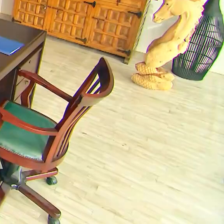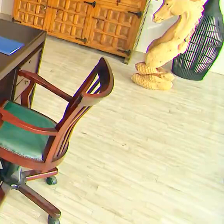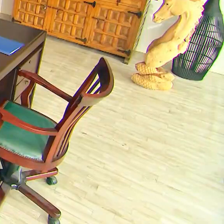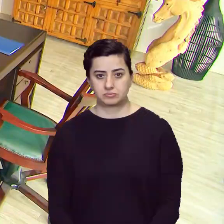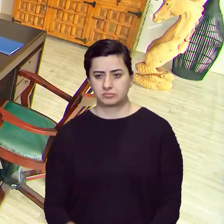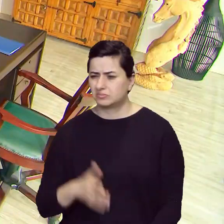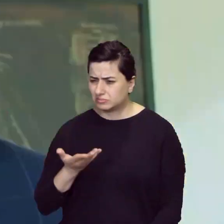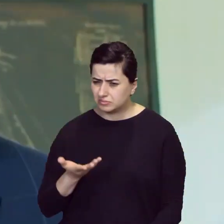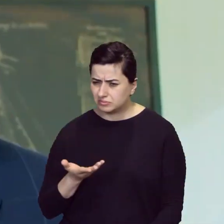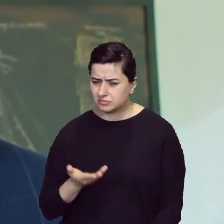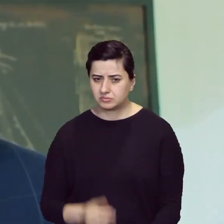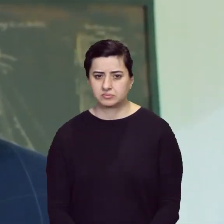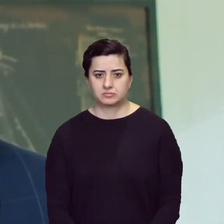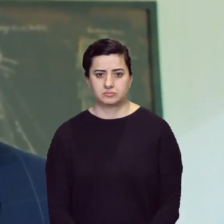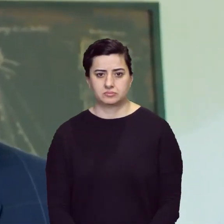ne?